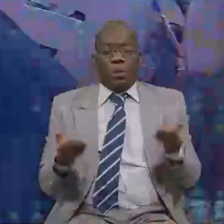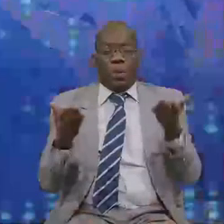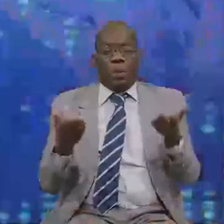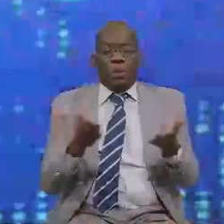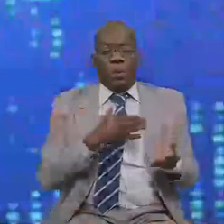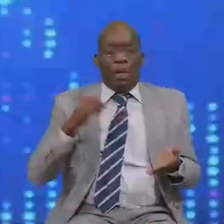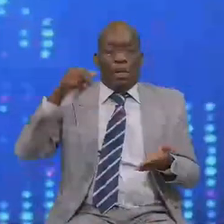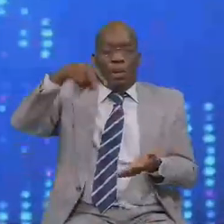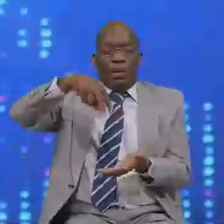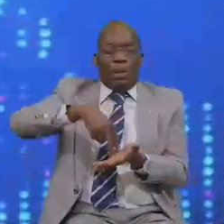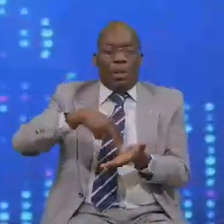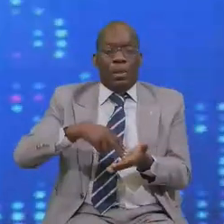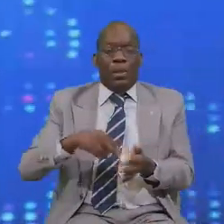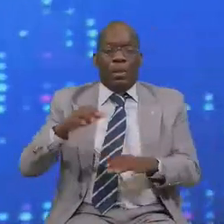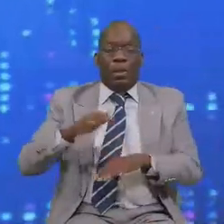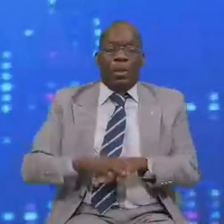Acte 26.